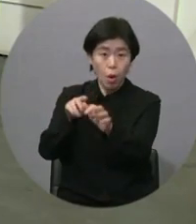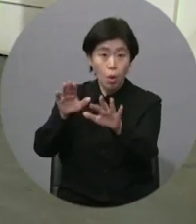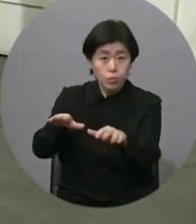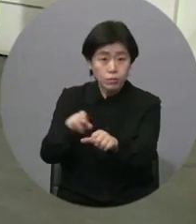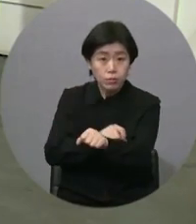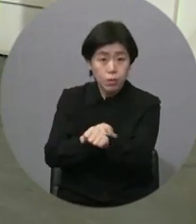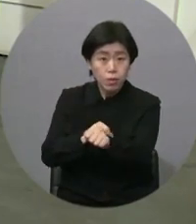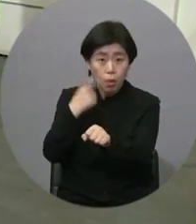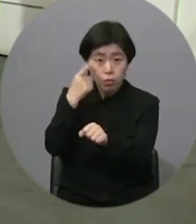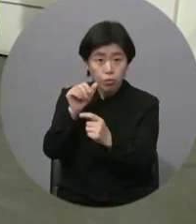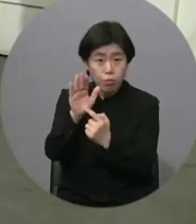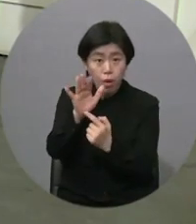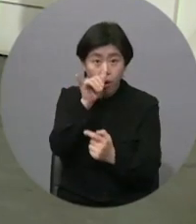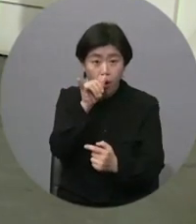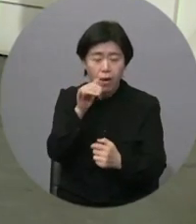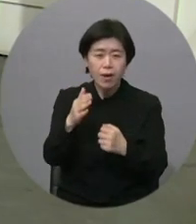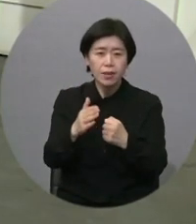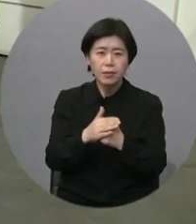달려가진 못하더라도